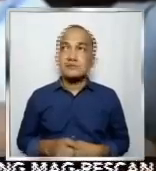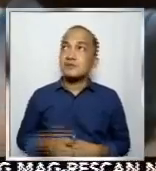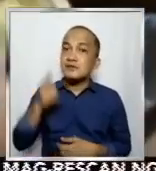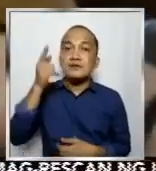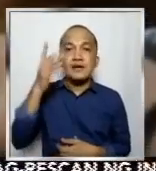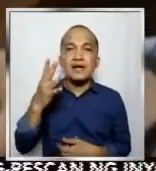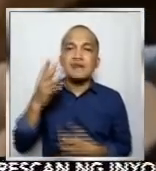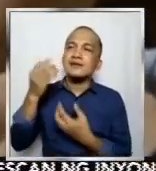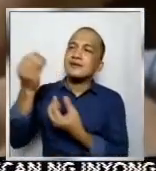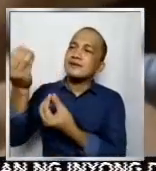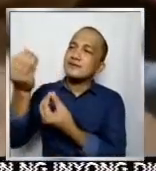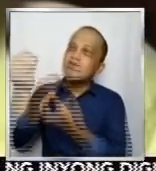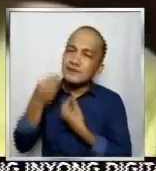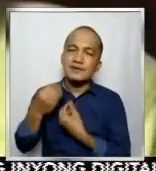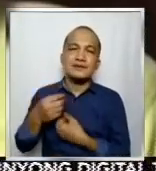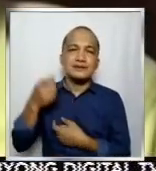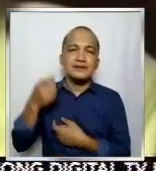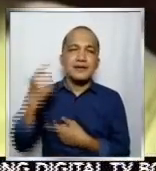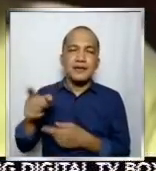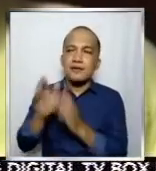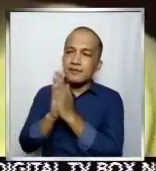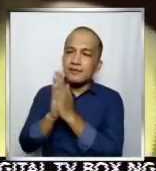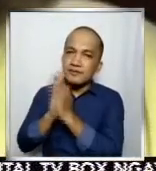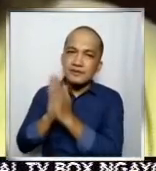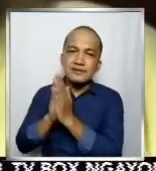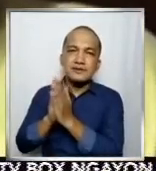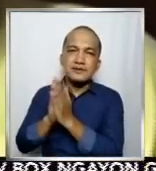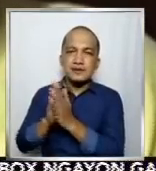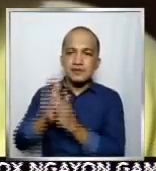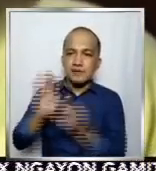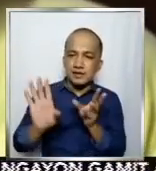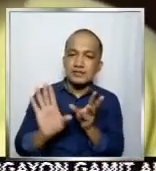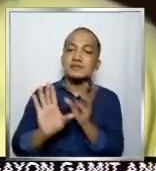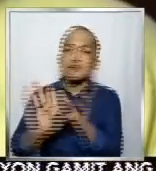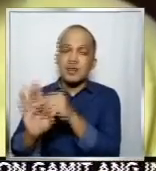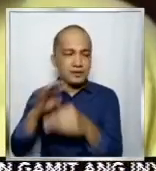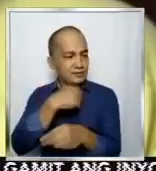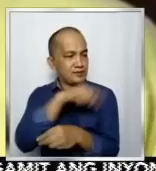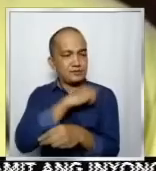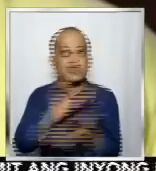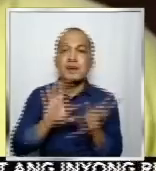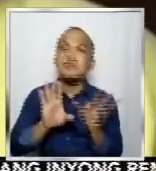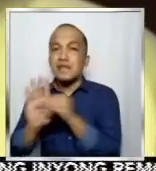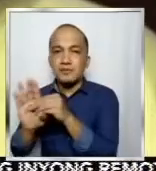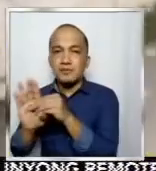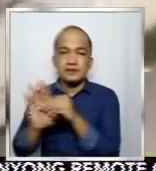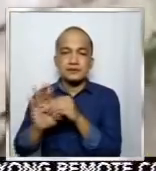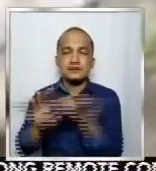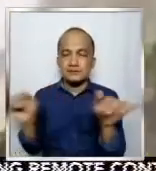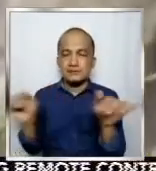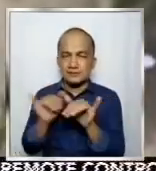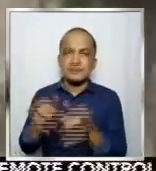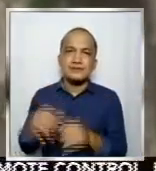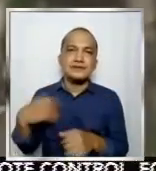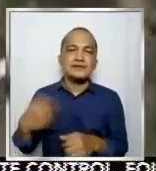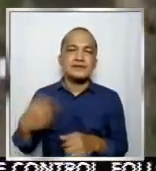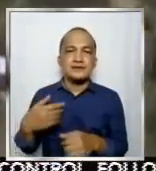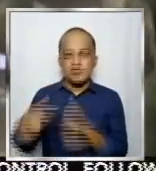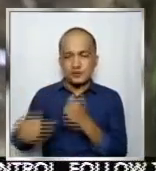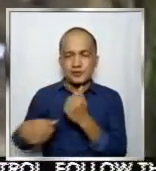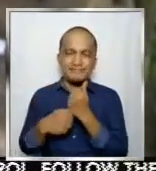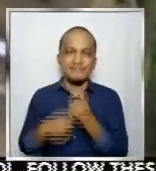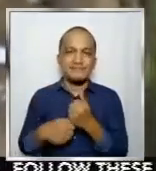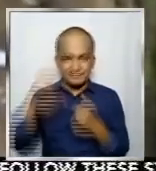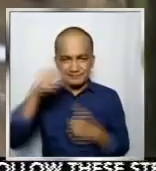namin na sana po ay maisali na rin po kami sa ganitong klaseng sa ayuda po. Si Florentina